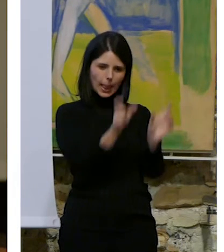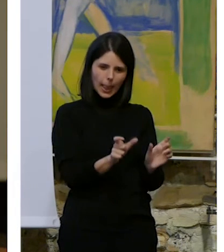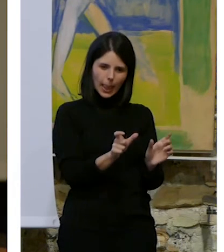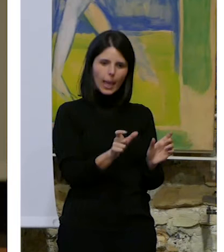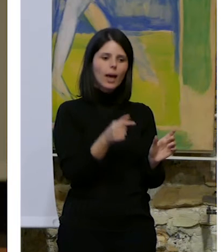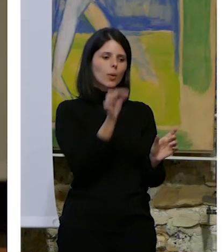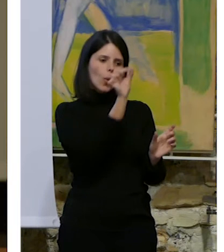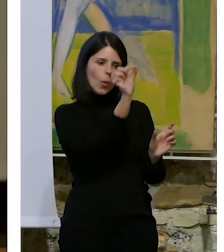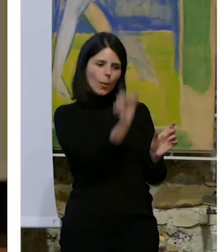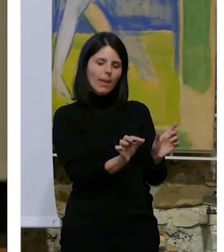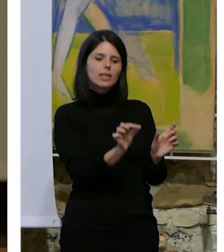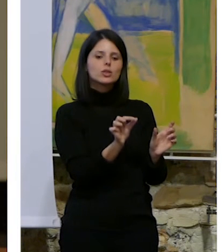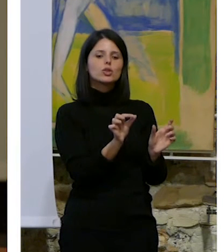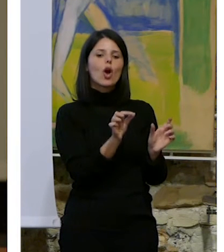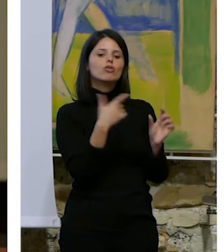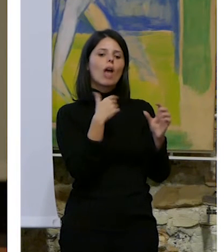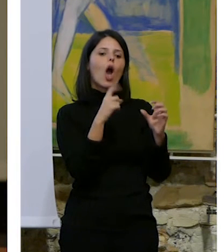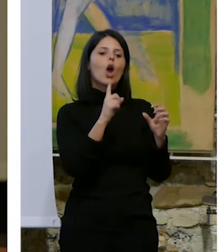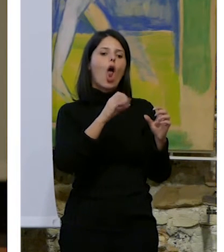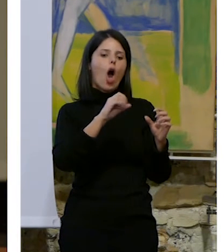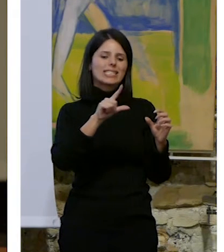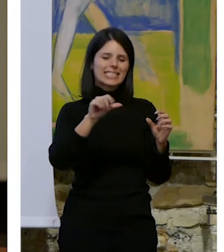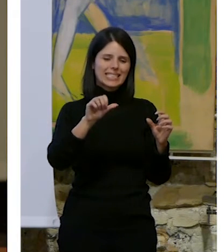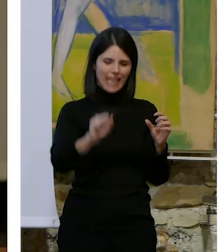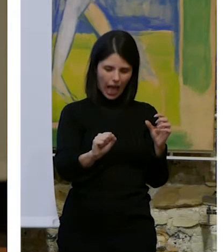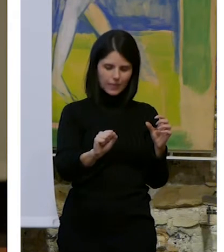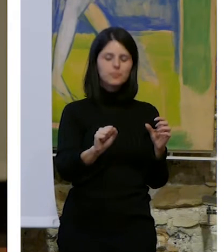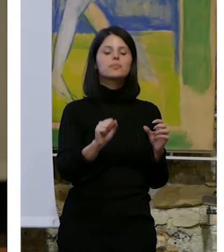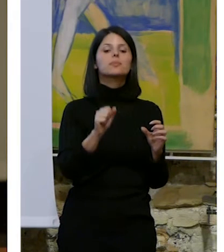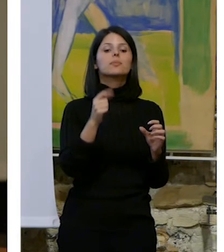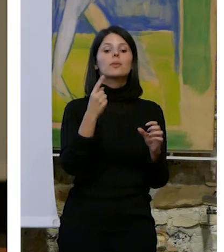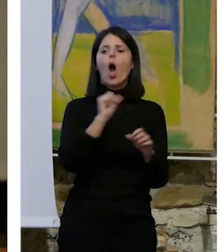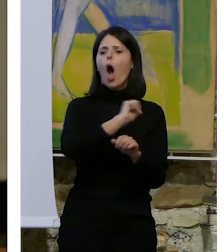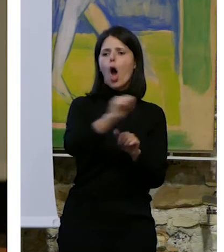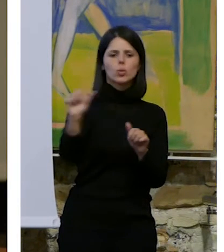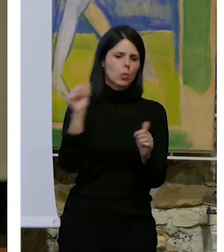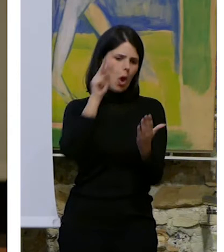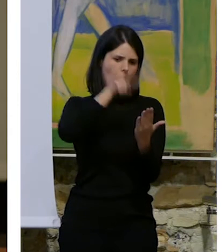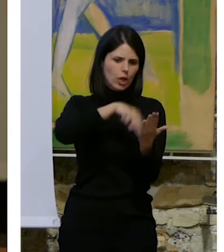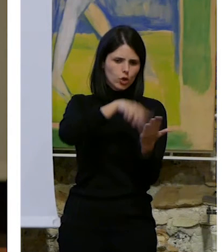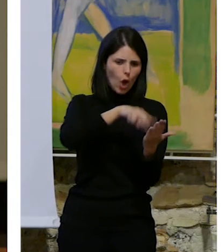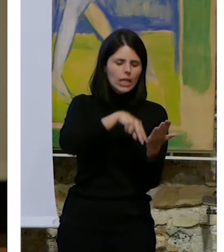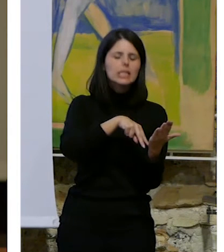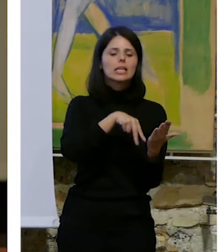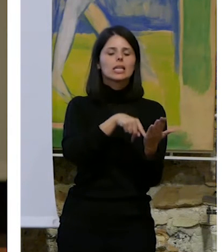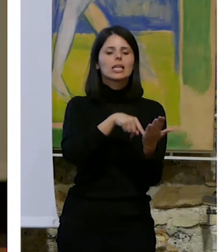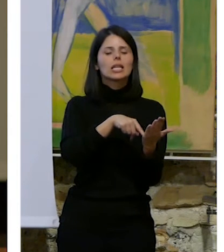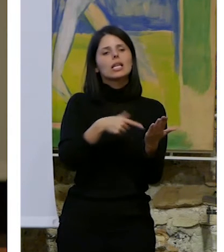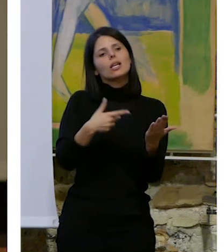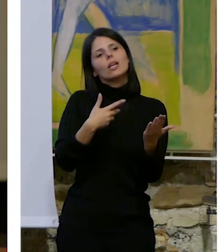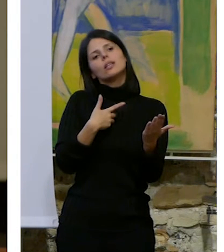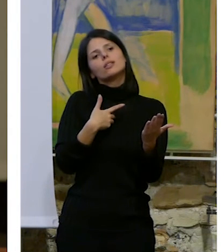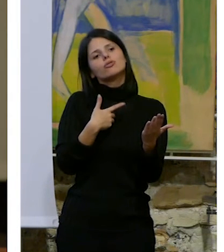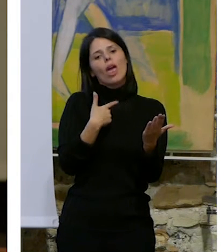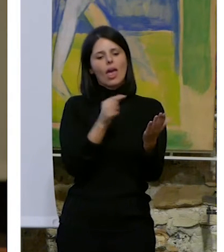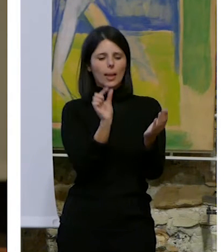un cuoricino che è la glossa principale. Poi ognuno dei lettori o degli utenti di questo libro fa le piccole glossine